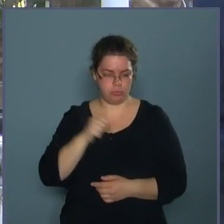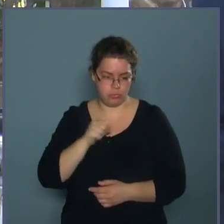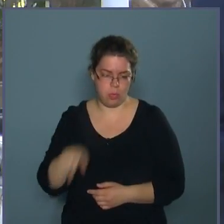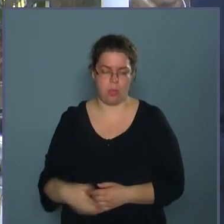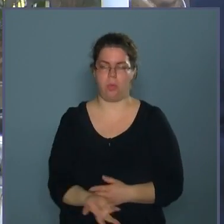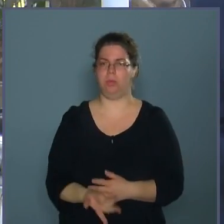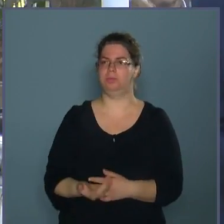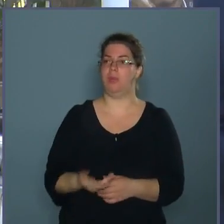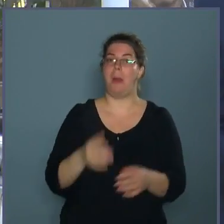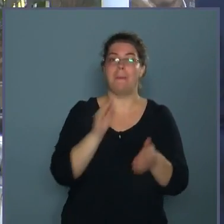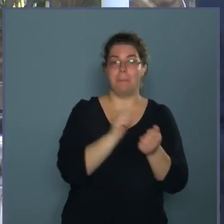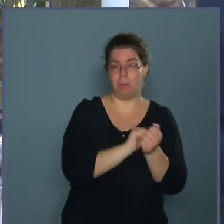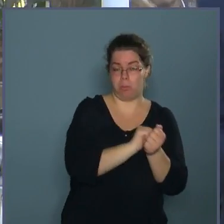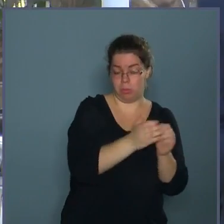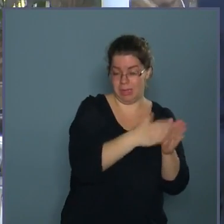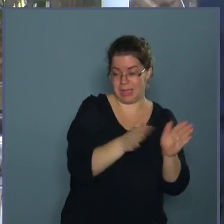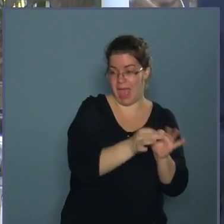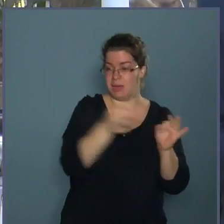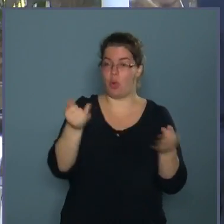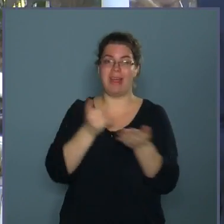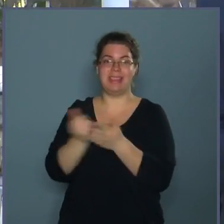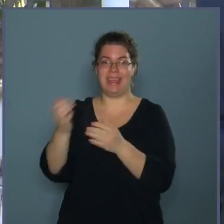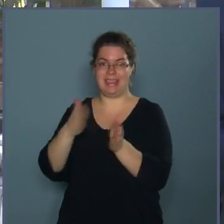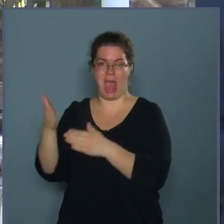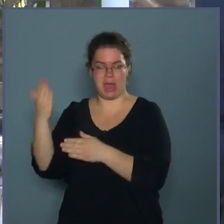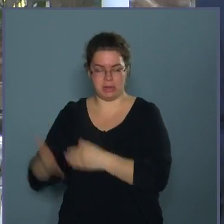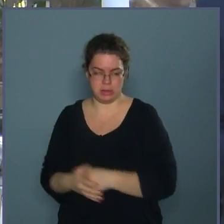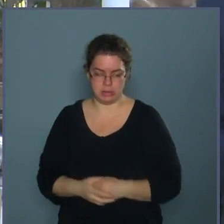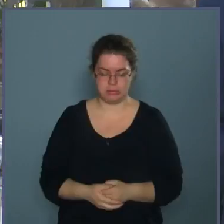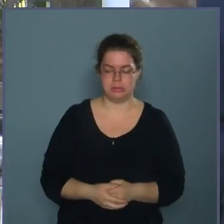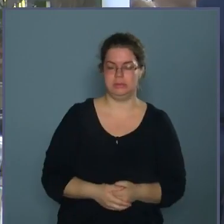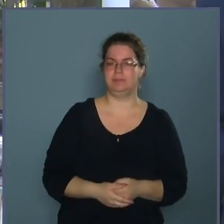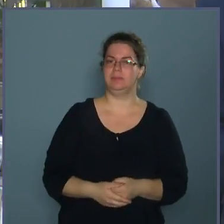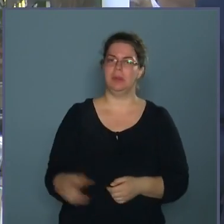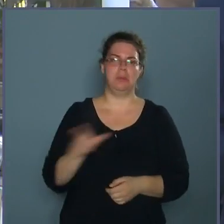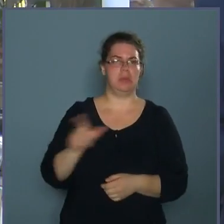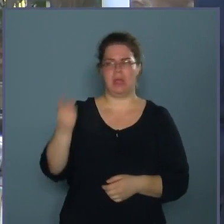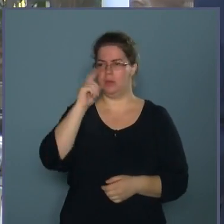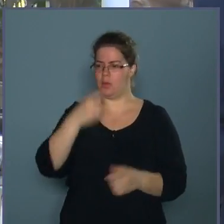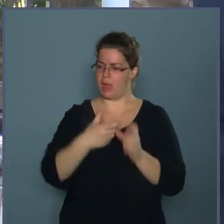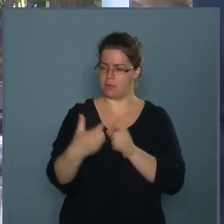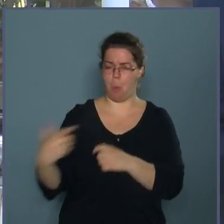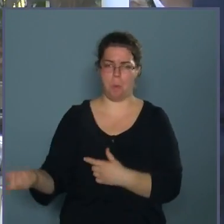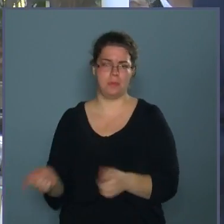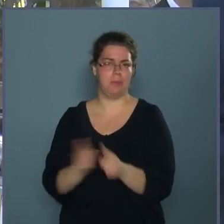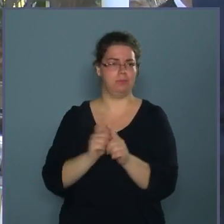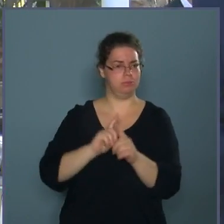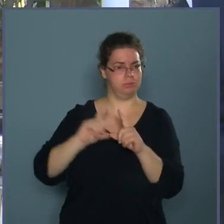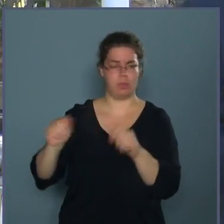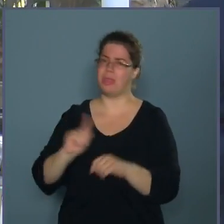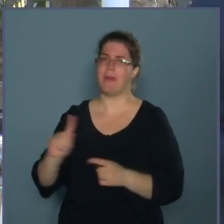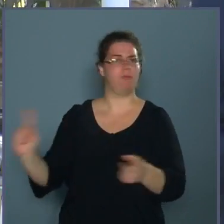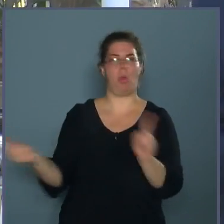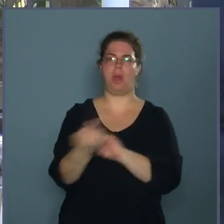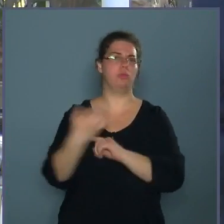a jéggyárig terjedő útszakaszt. Mindkét szovjet oszlop úgy hagyta el a harcteret, hogy nem fordult szembe a